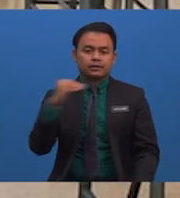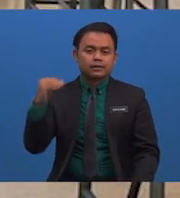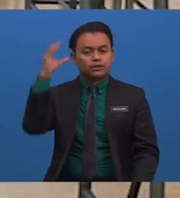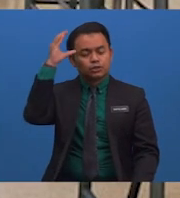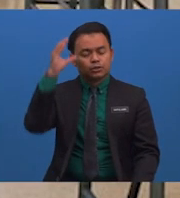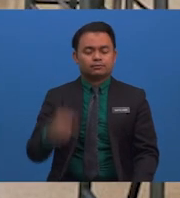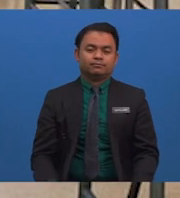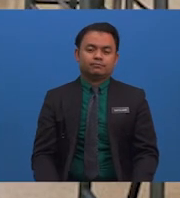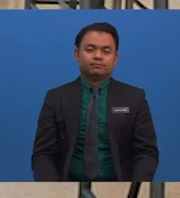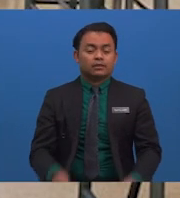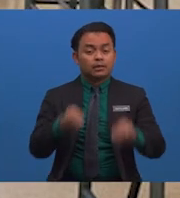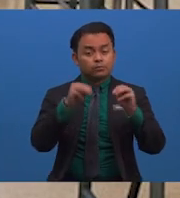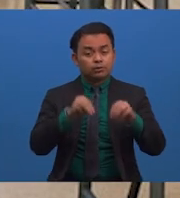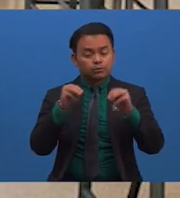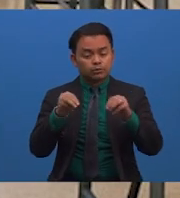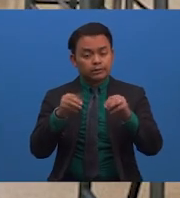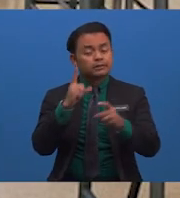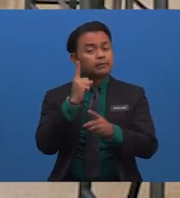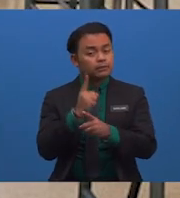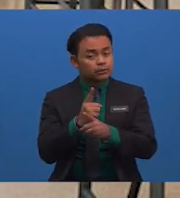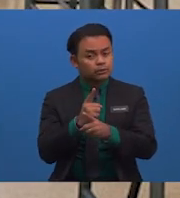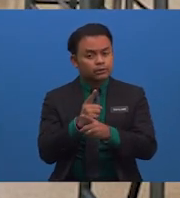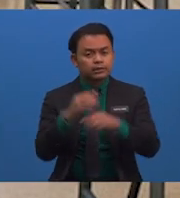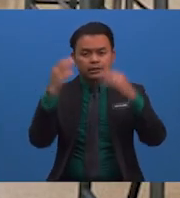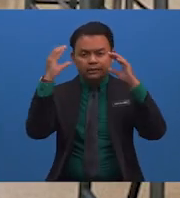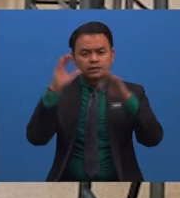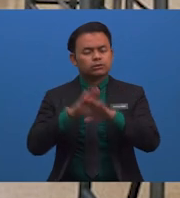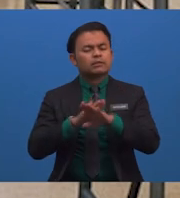Murid-murid, sebenarnya cikgu tidak perlu